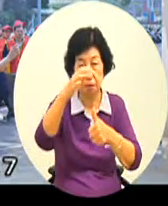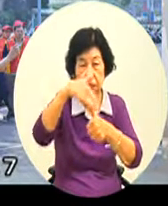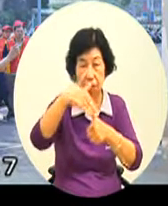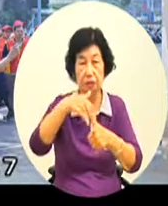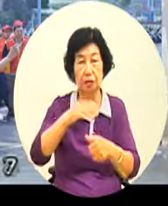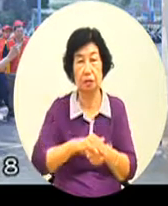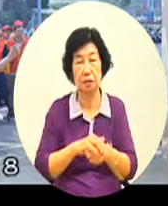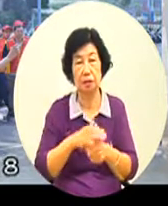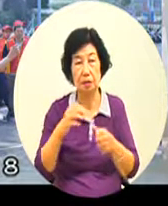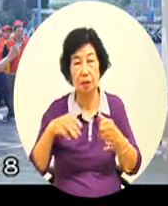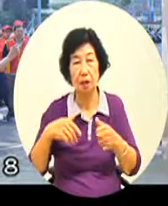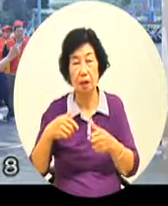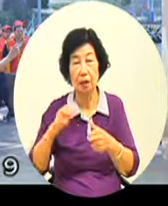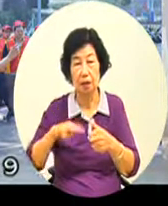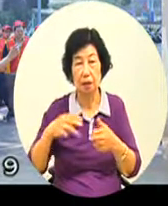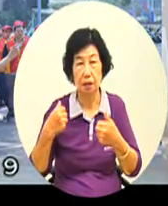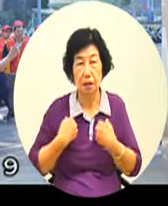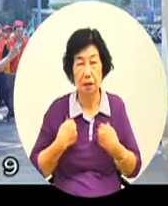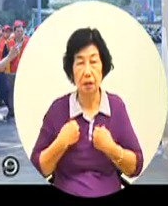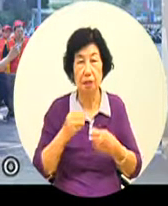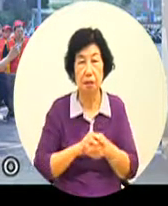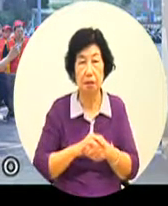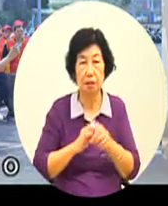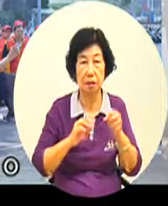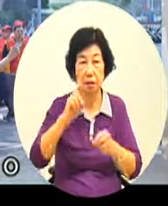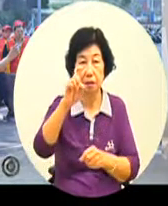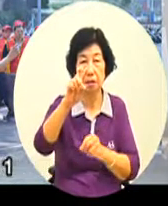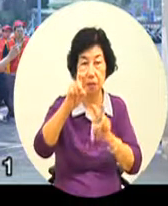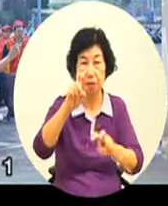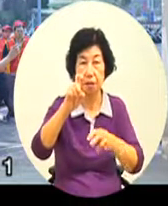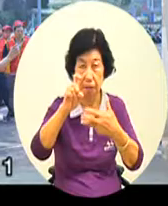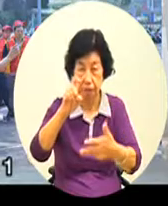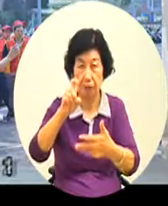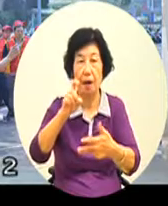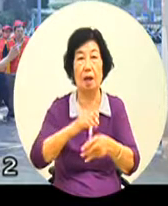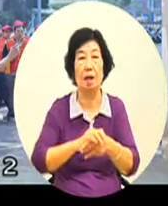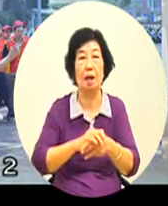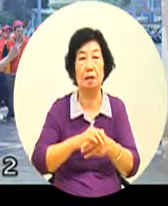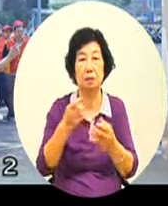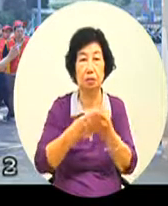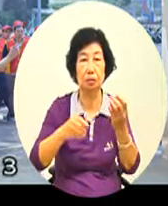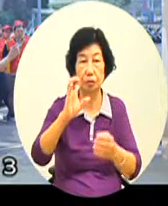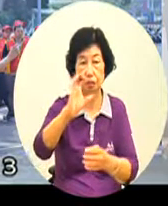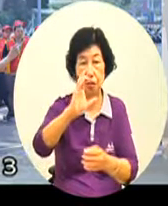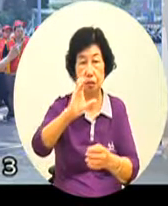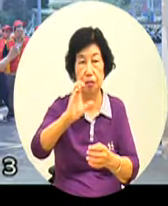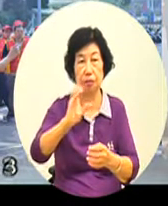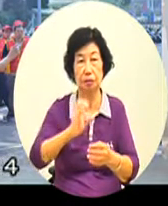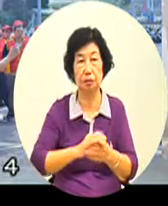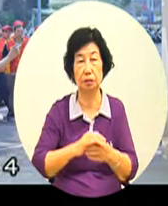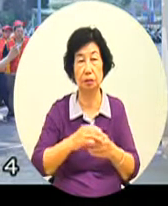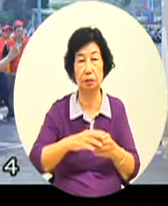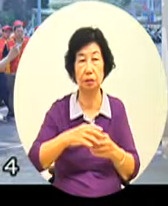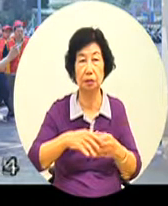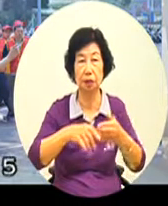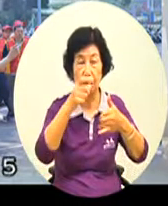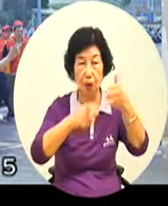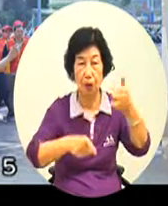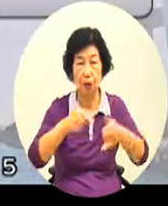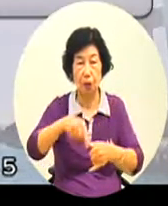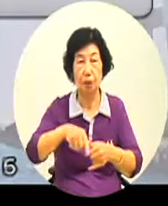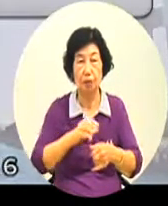已在10月28日演训完毕，总共有90位备役役男参加。在